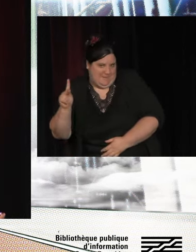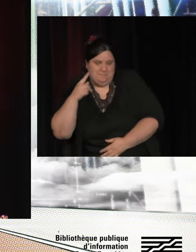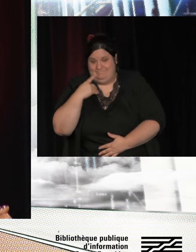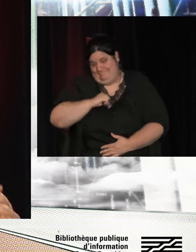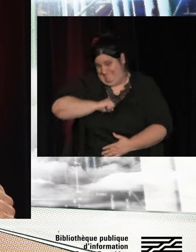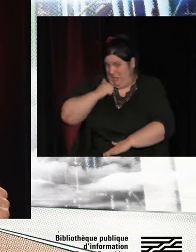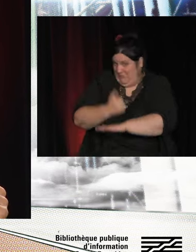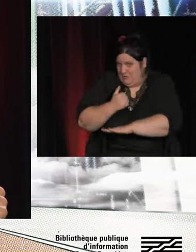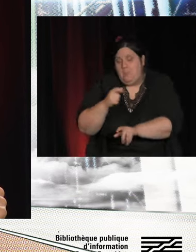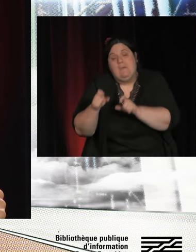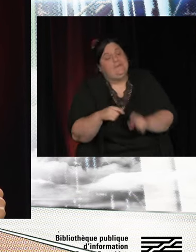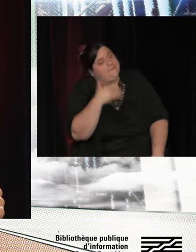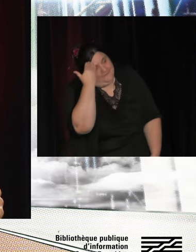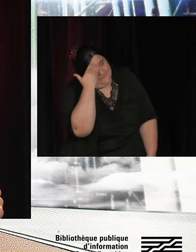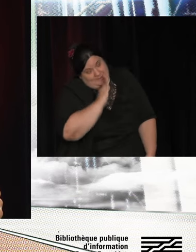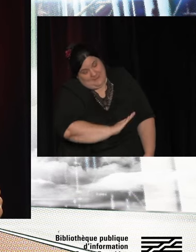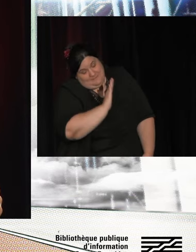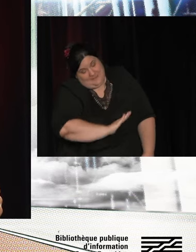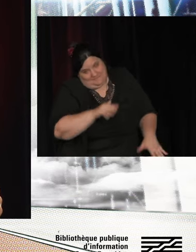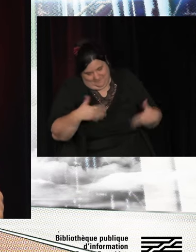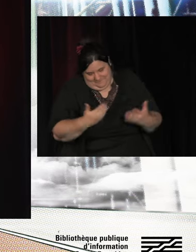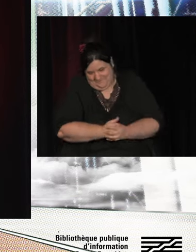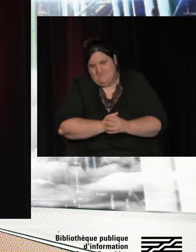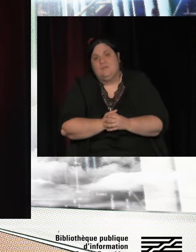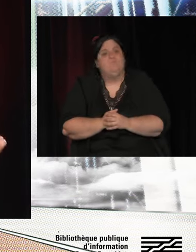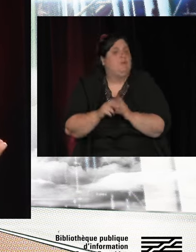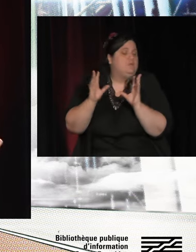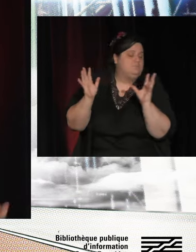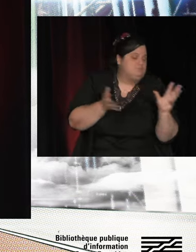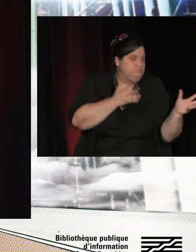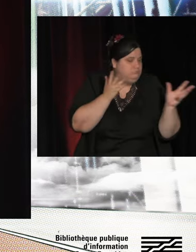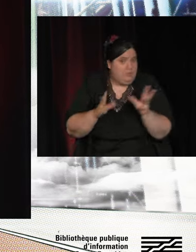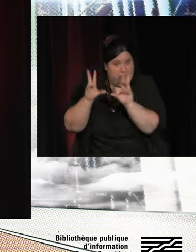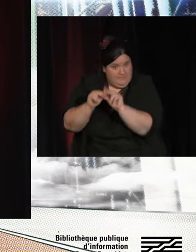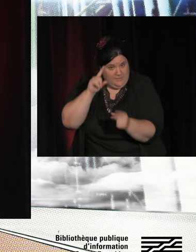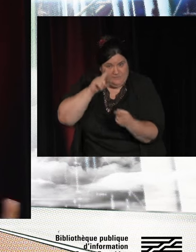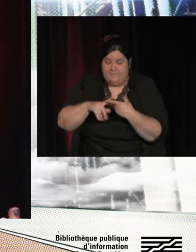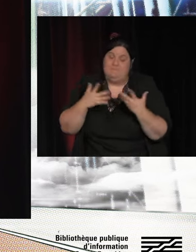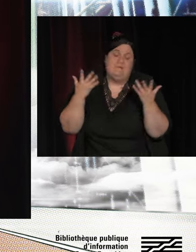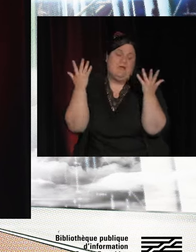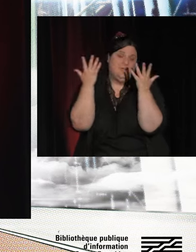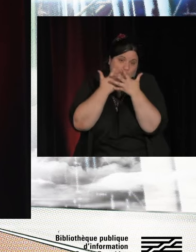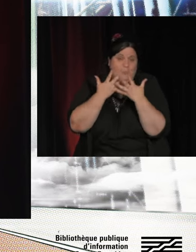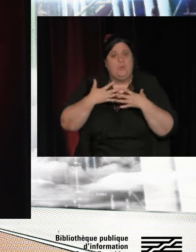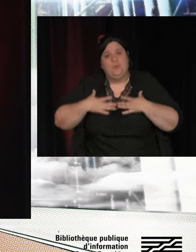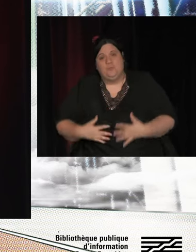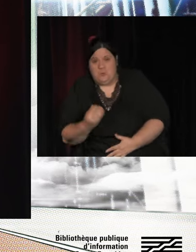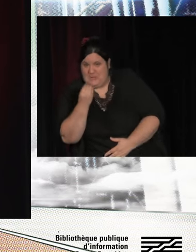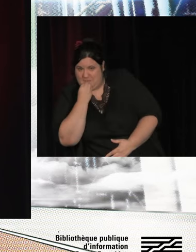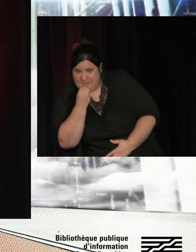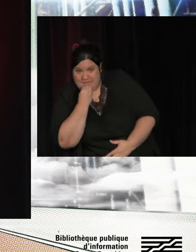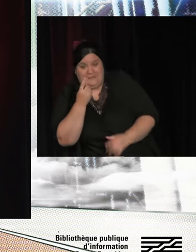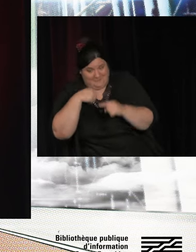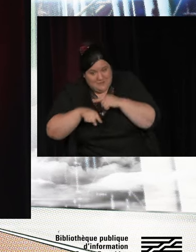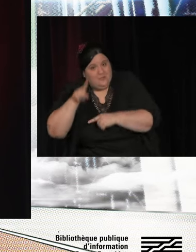Et j'avais notamment parlé, très bizarrement, j'avais parlé de troubles du comportement alimentaire, mais en y liant le speedrun de Super